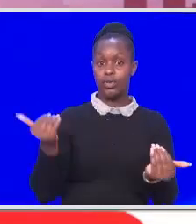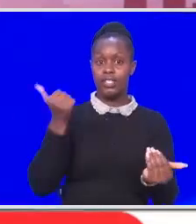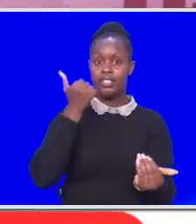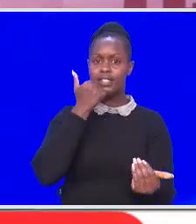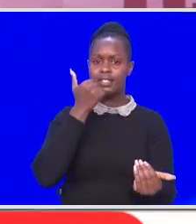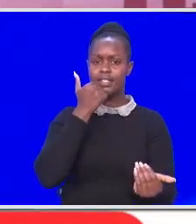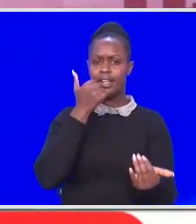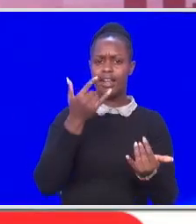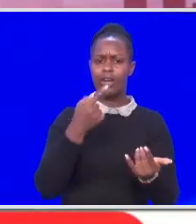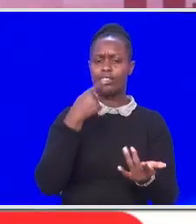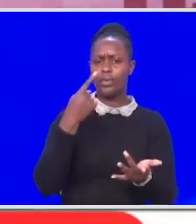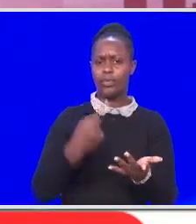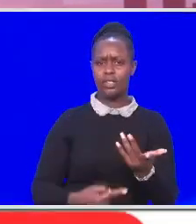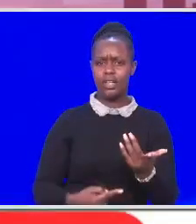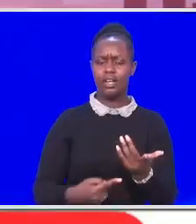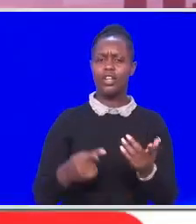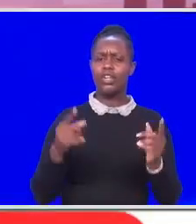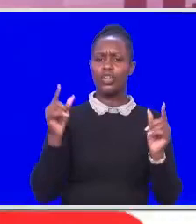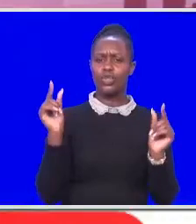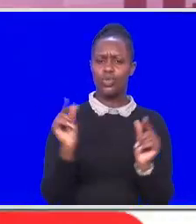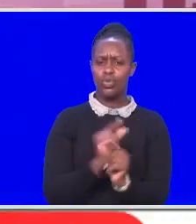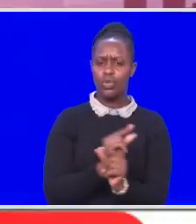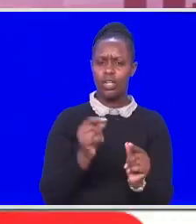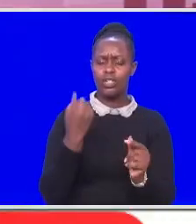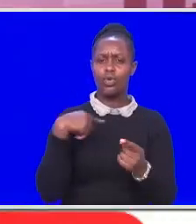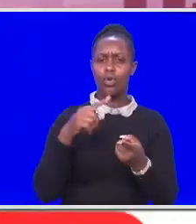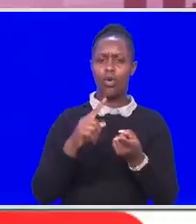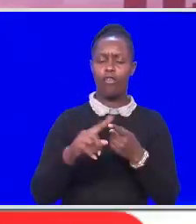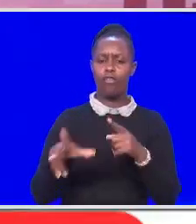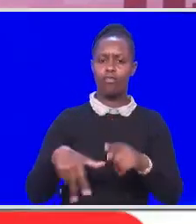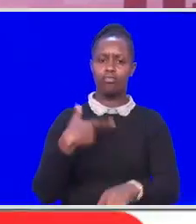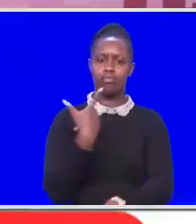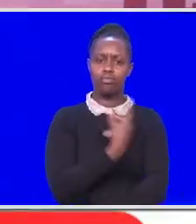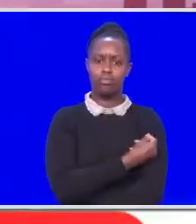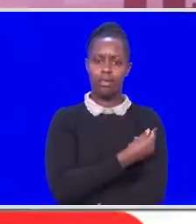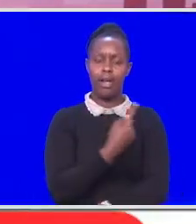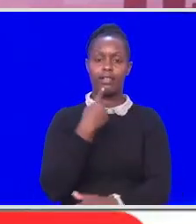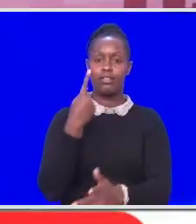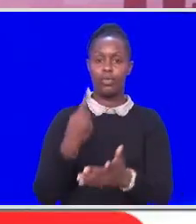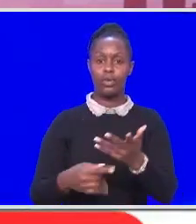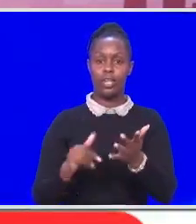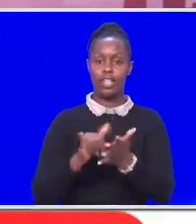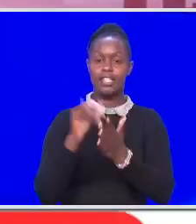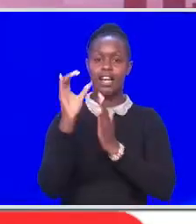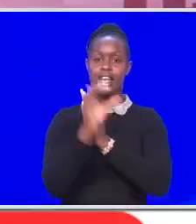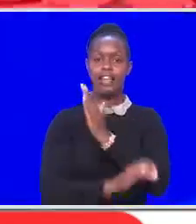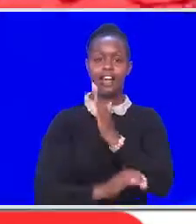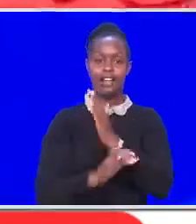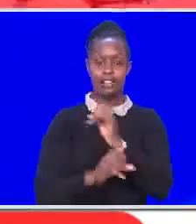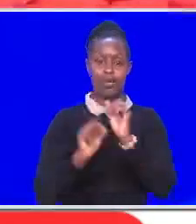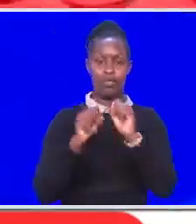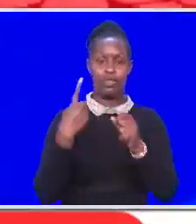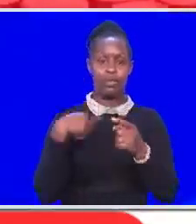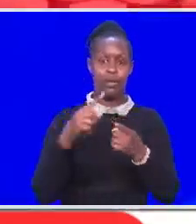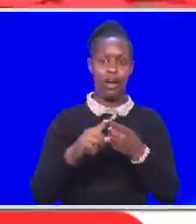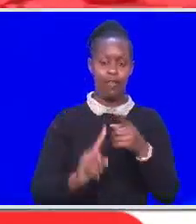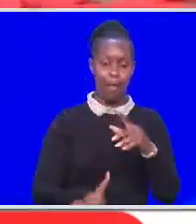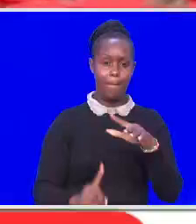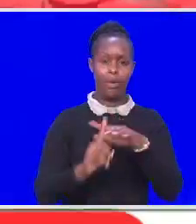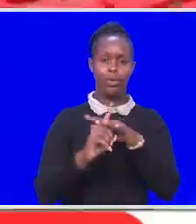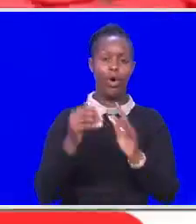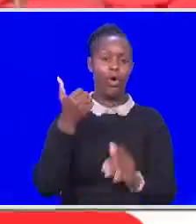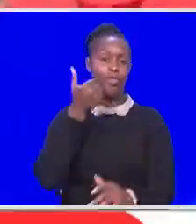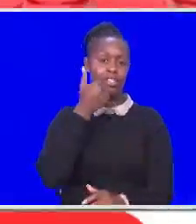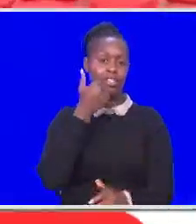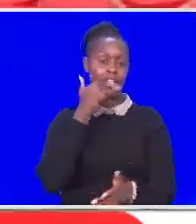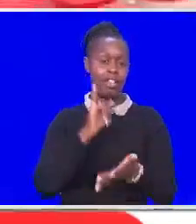kwao na uhaba wa chanjo za watoto nchini. Muungano huo kupitia taarifa unasema kuwa taifa linatazamia mchamko mkubwa wa maradhi yanayozuiwa